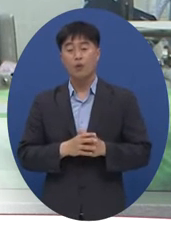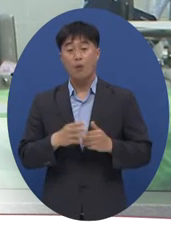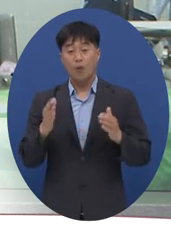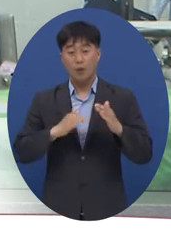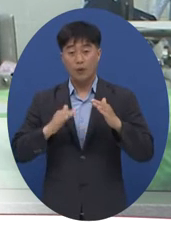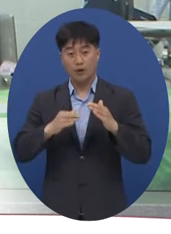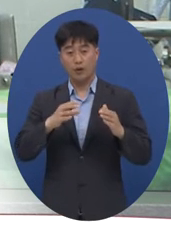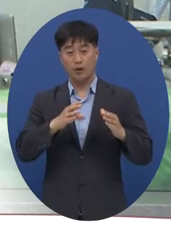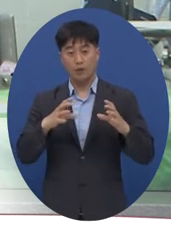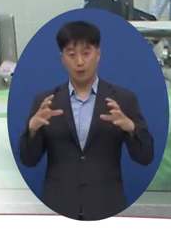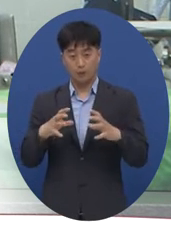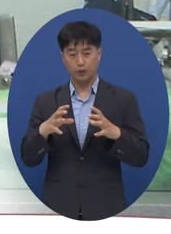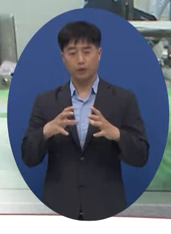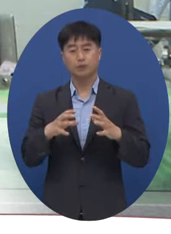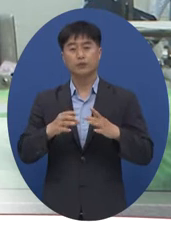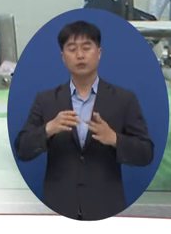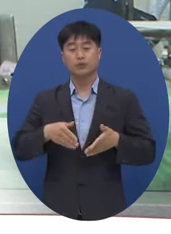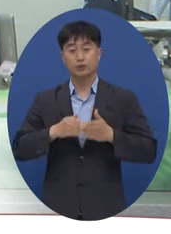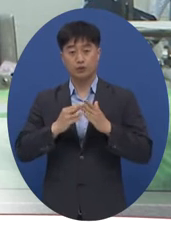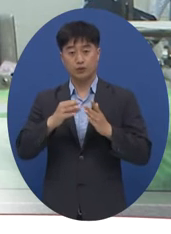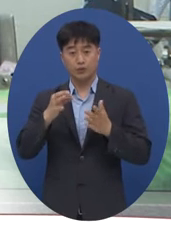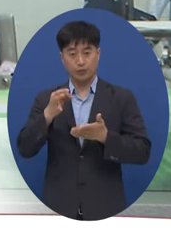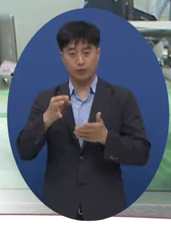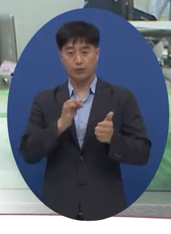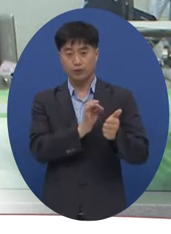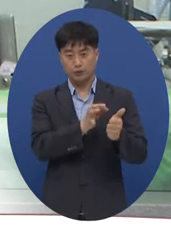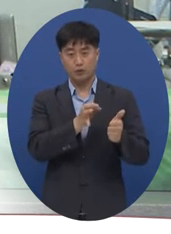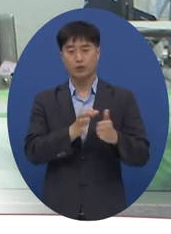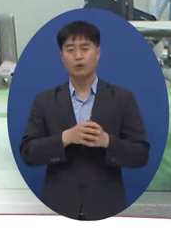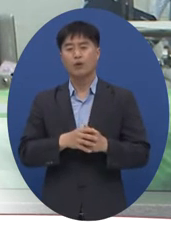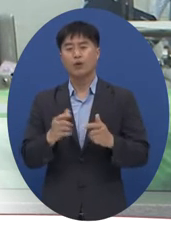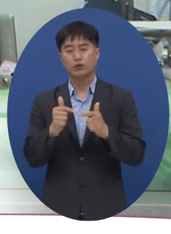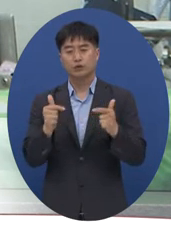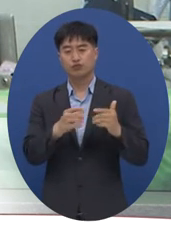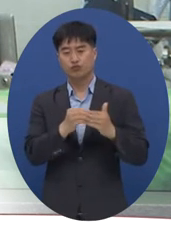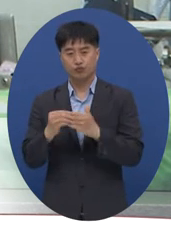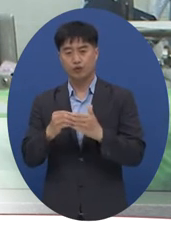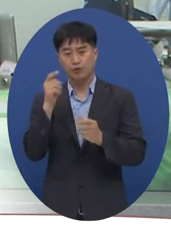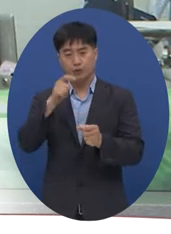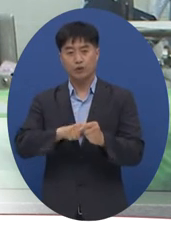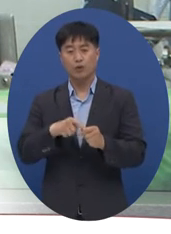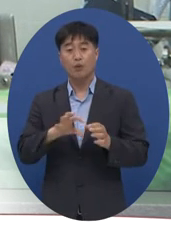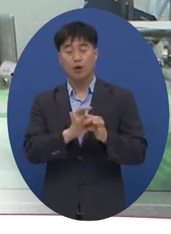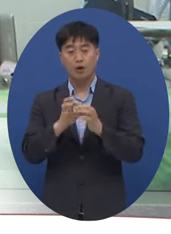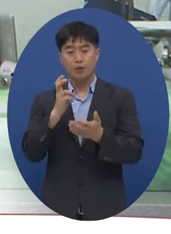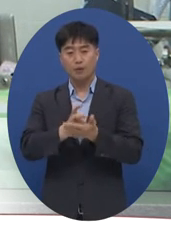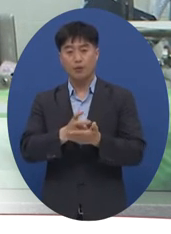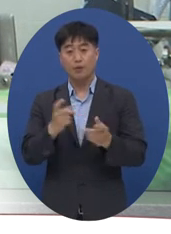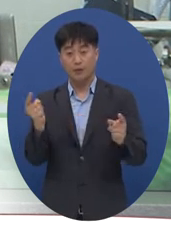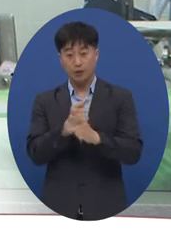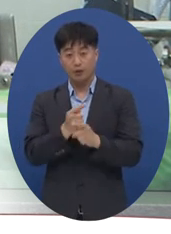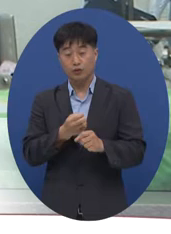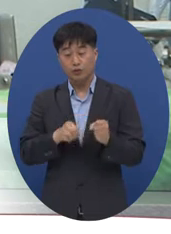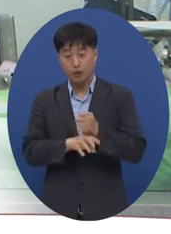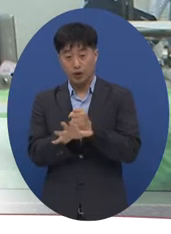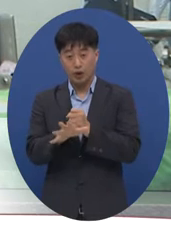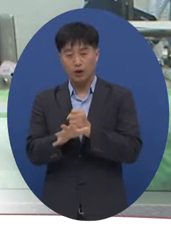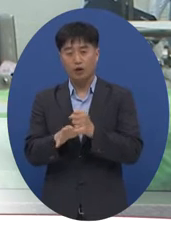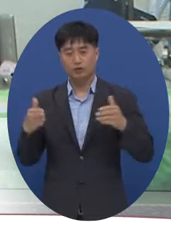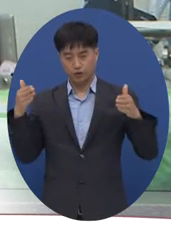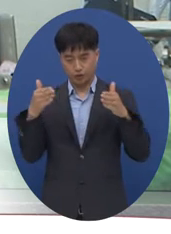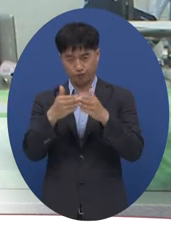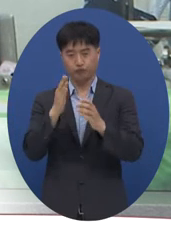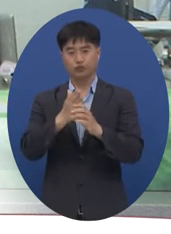통해 설치비를 대는데 수술실 CCTV에 대한 확대 분위기를 유도하는 차원입니다. 관련 법 개정에도 영향을 미칠지